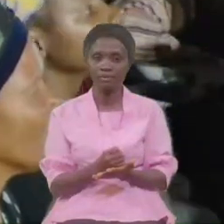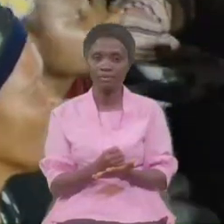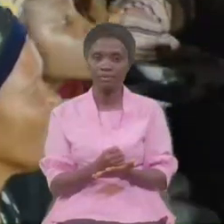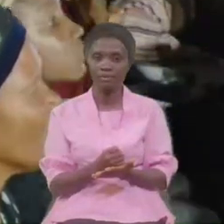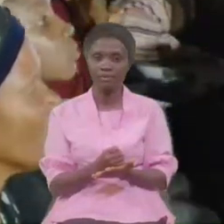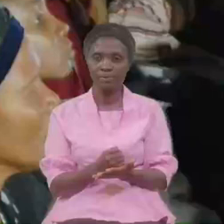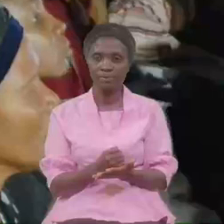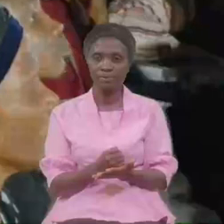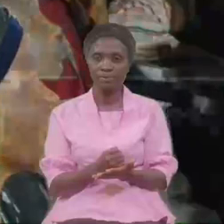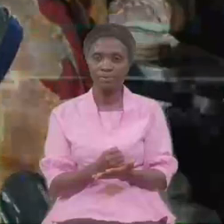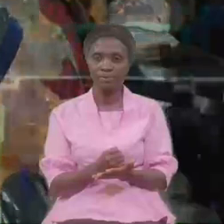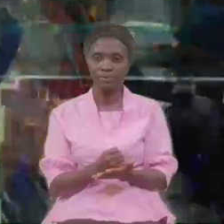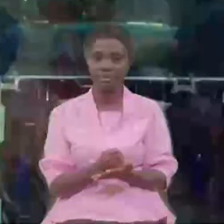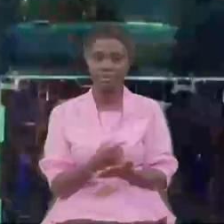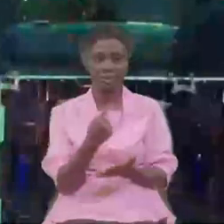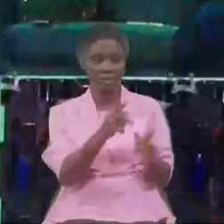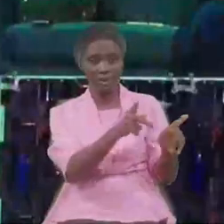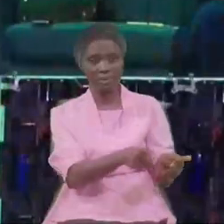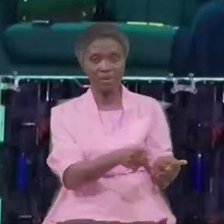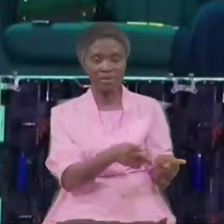Regardez la personne, il demande.